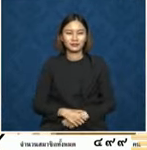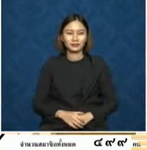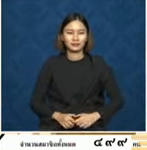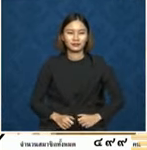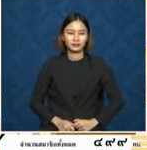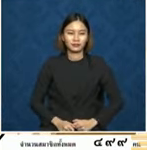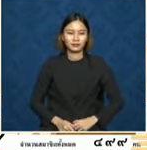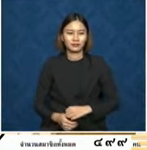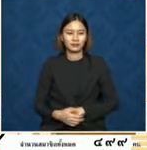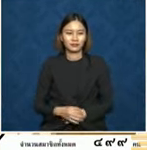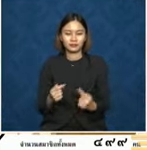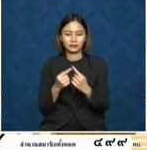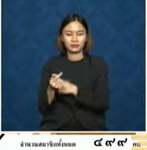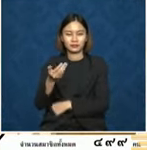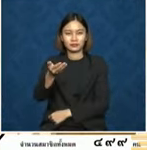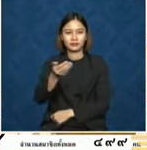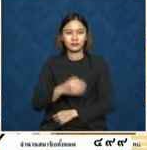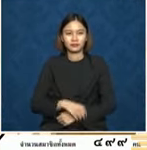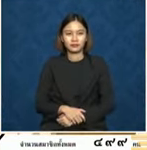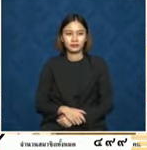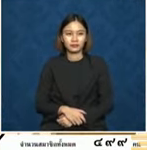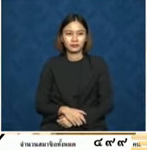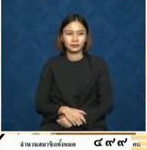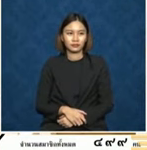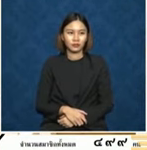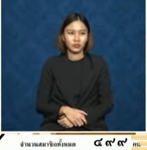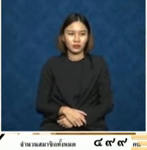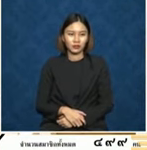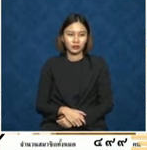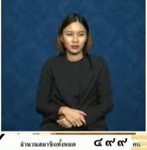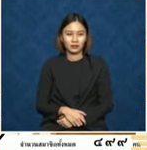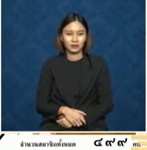ขอบคุณครับเชิญท่านถากรตันทสิทธิ์ครับ